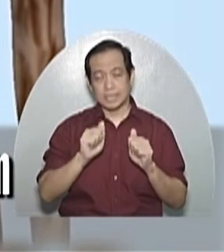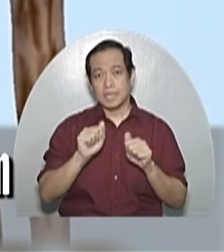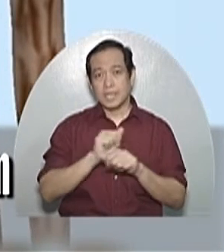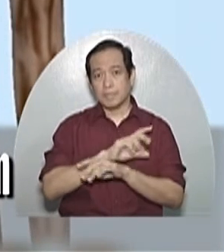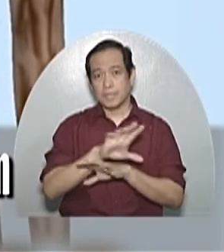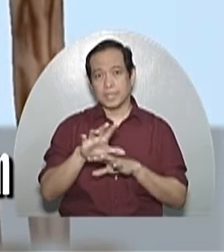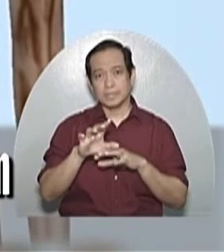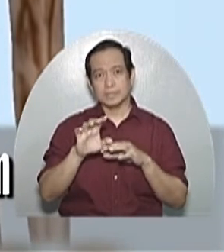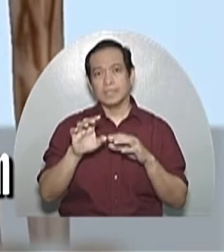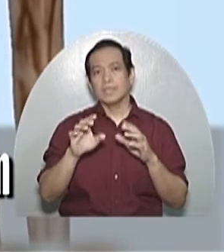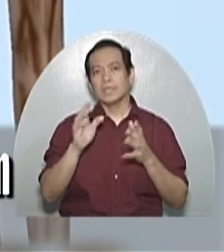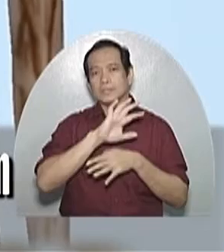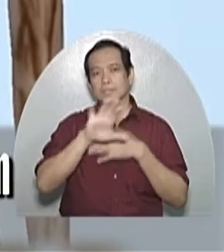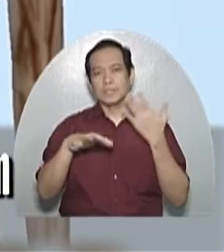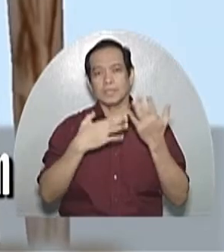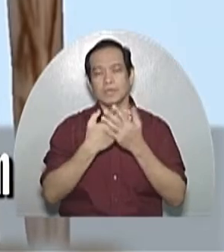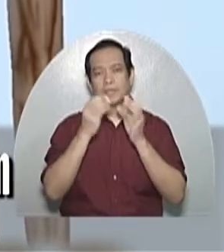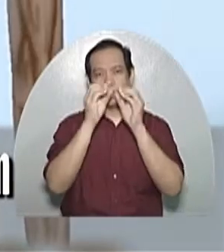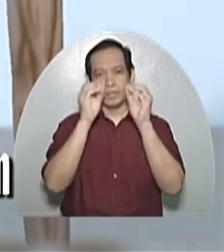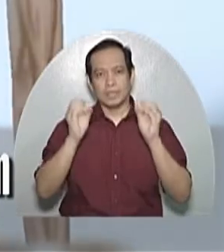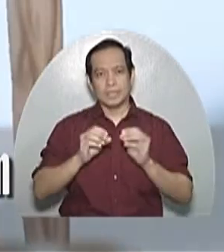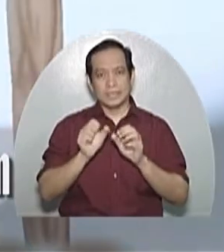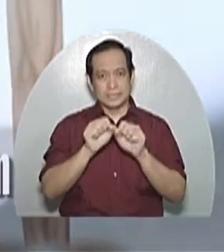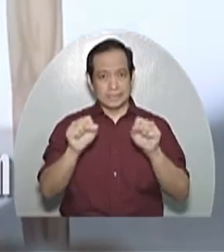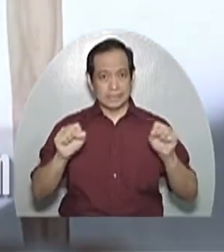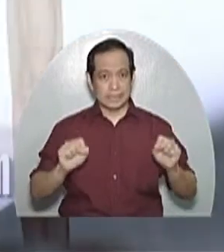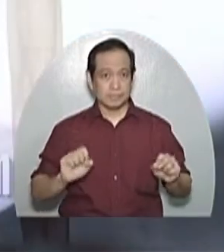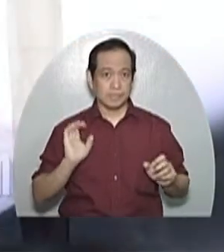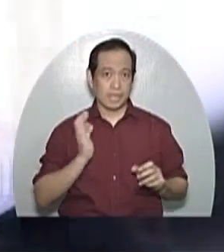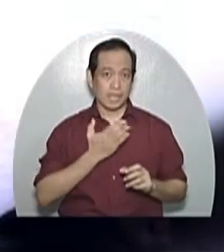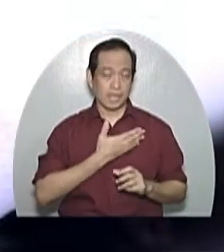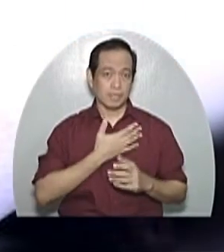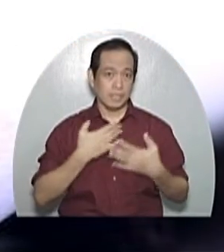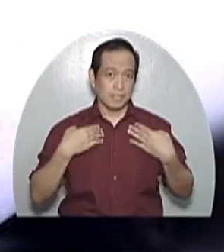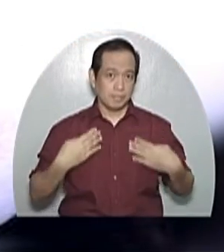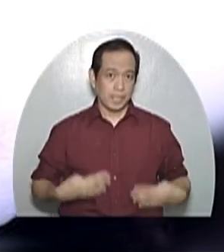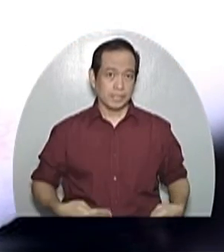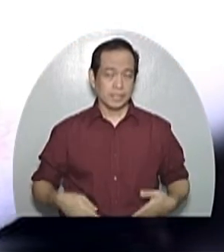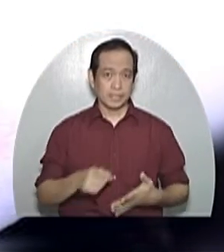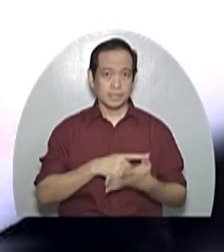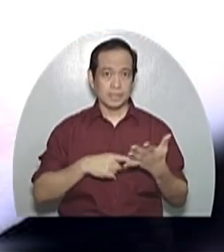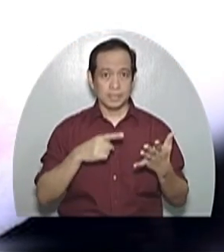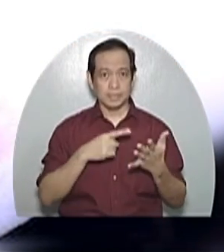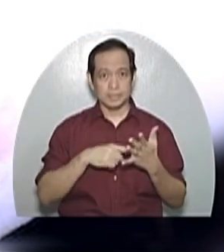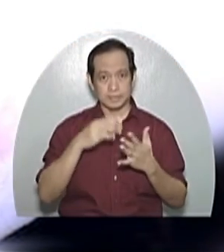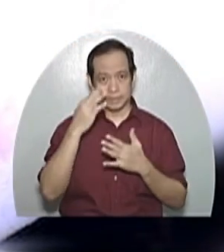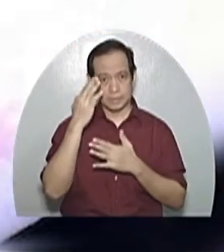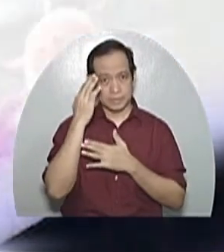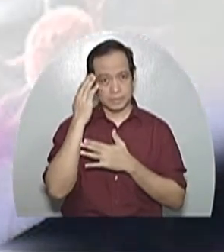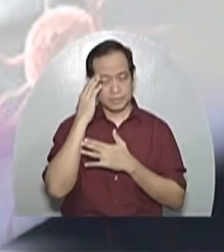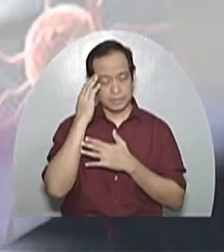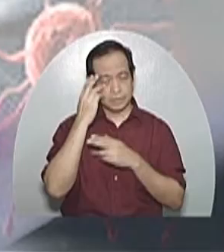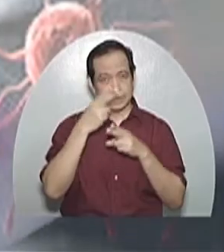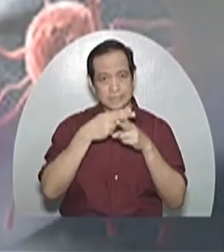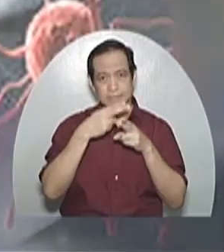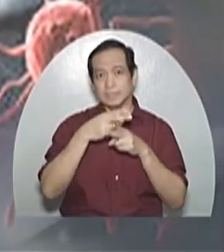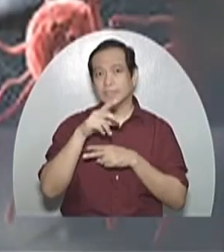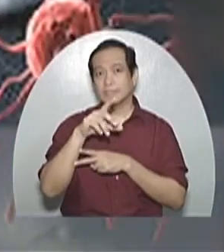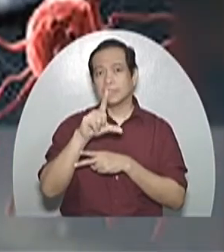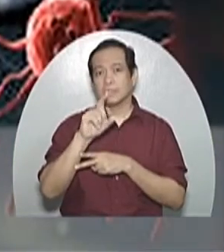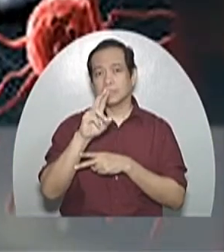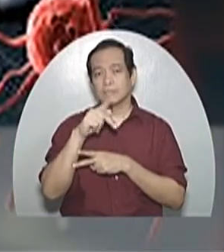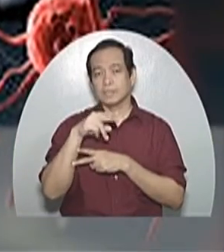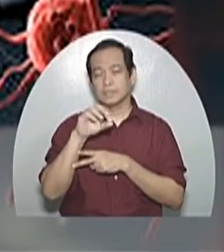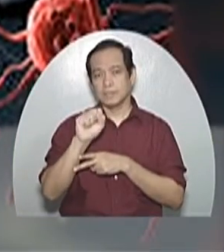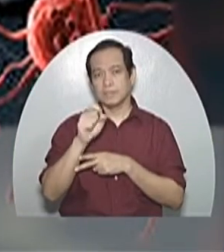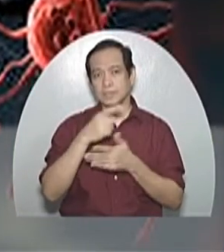sa lahat ng organ systems ng ating katawan. Ito ay mas kilala sa sakit na lupus. Tinatawag